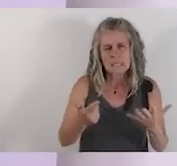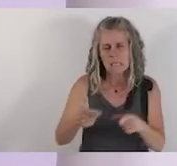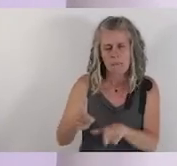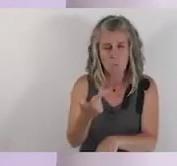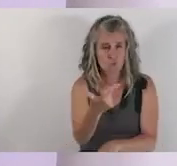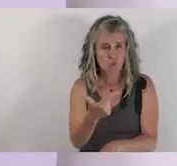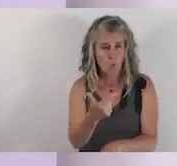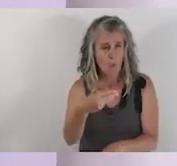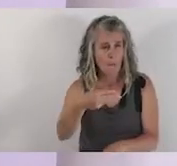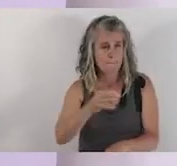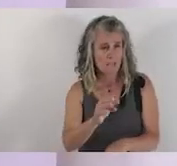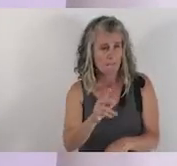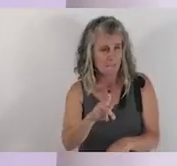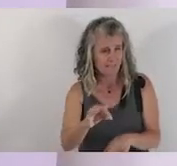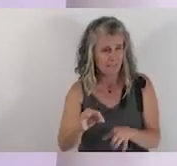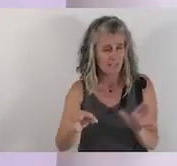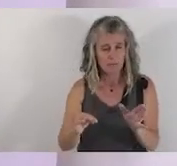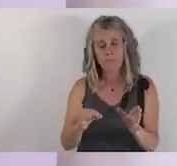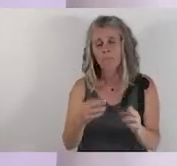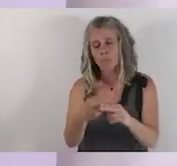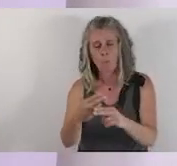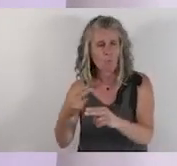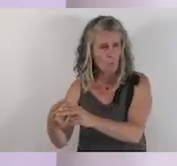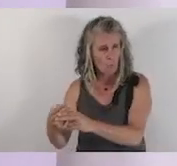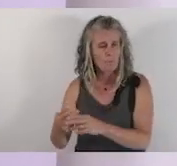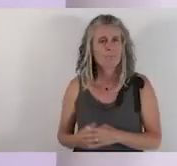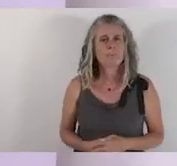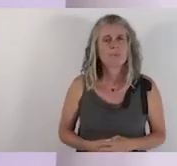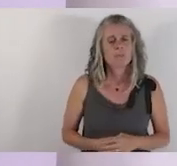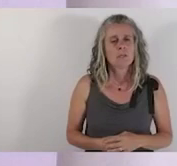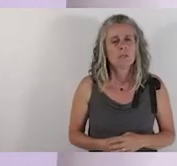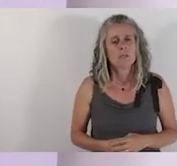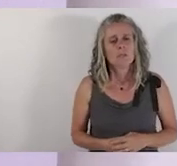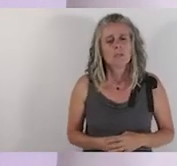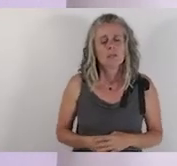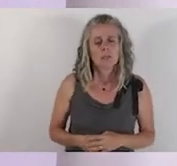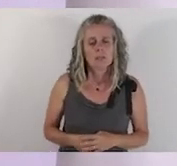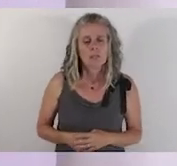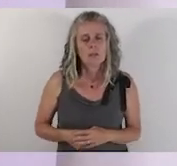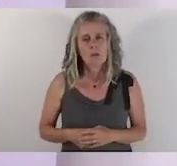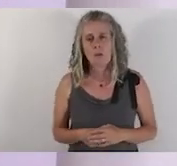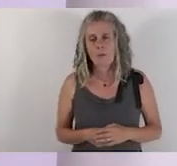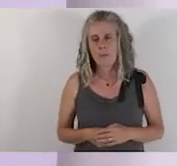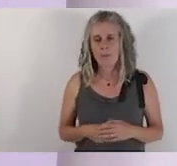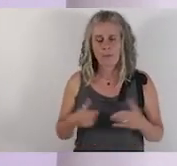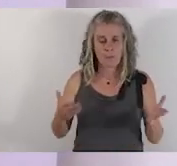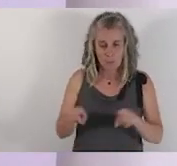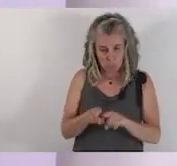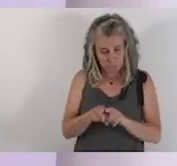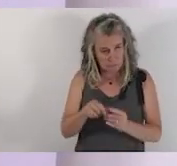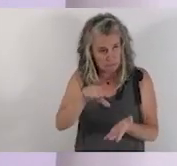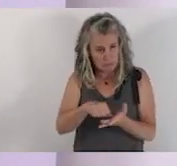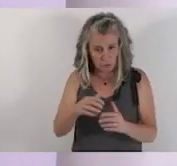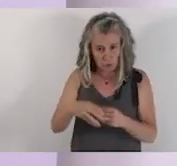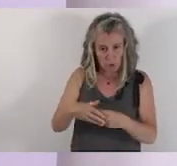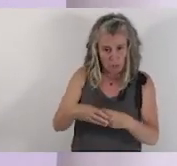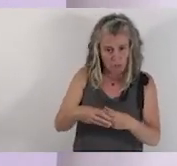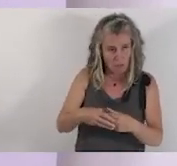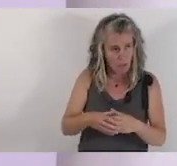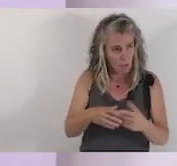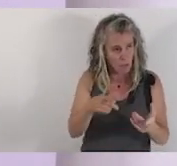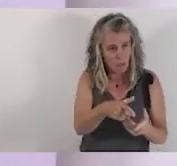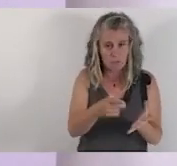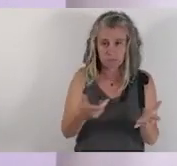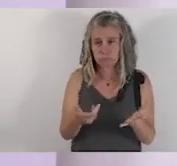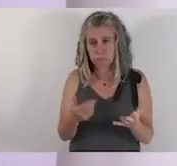MPT Corderie gérée par Épicec et la MPT Bompard gérée par la Ligue. Et ils pratiquent au-delà des centres aérés et des accueils